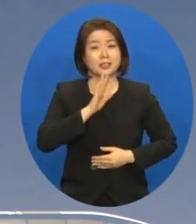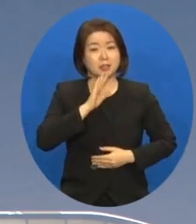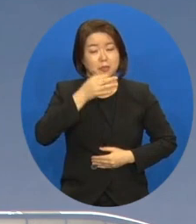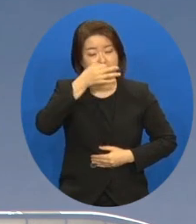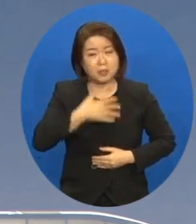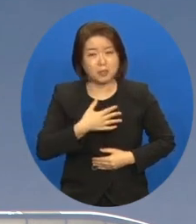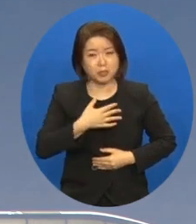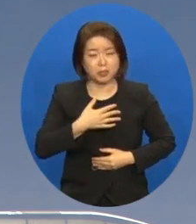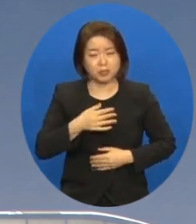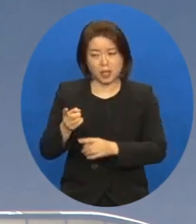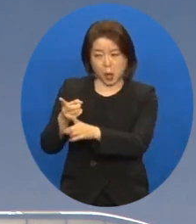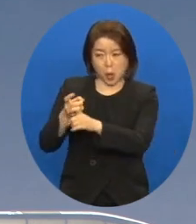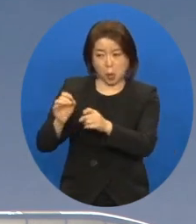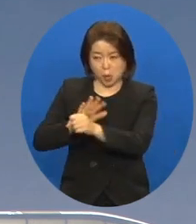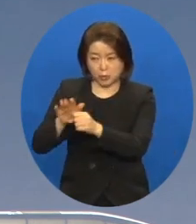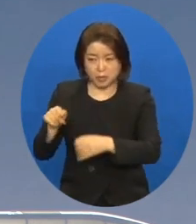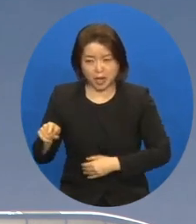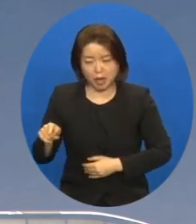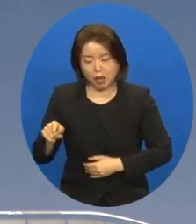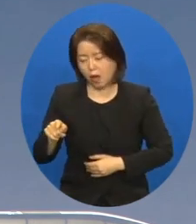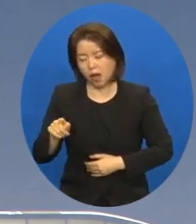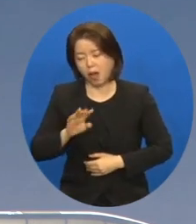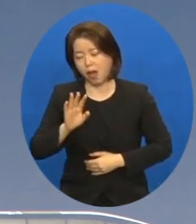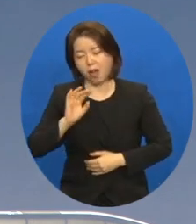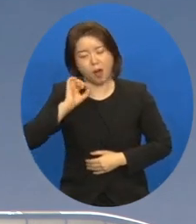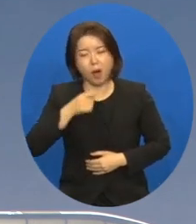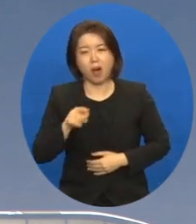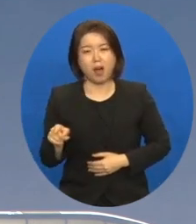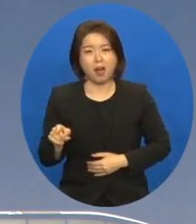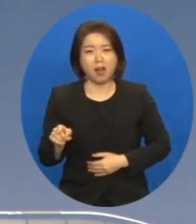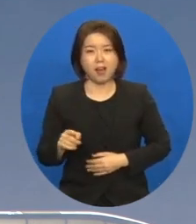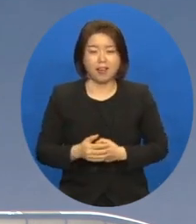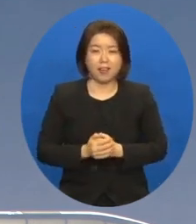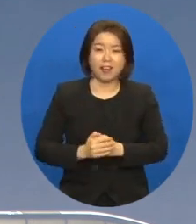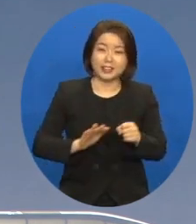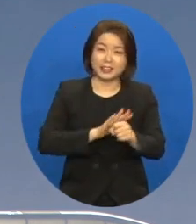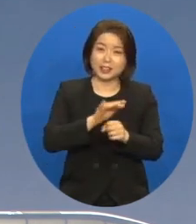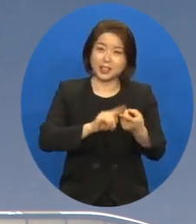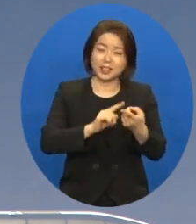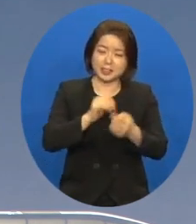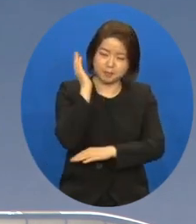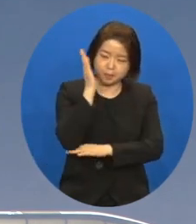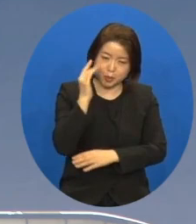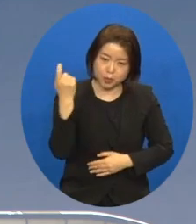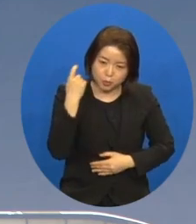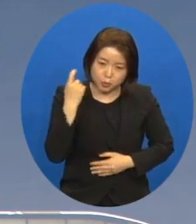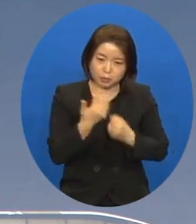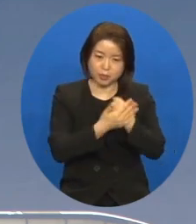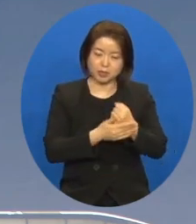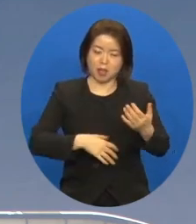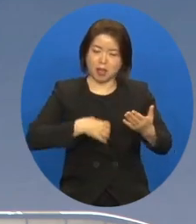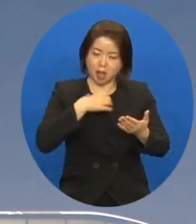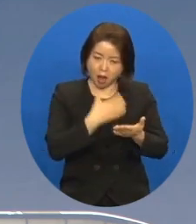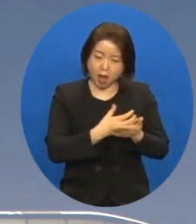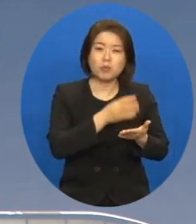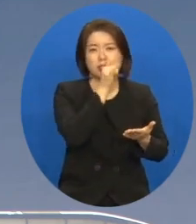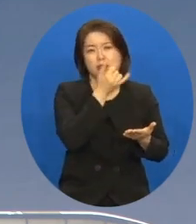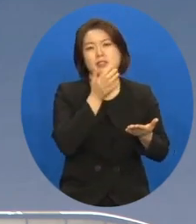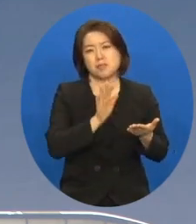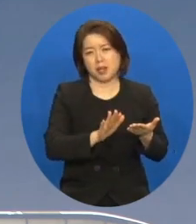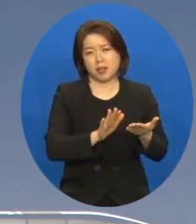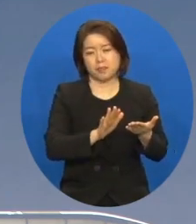힘들고 원수 사랑은 말도 안 되는 일이죠. 그러니까 사랑에 대한 설교를 듣고 은혜를 받고 감동을